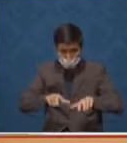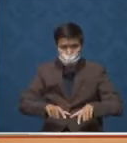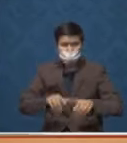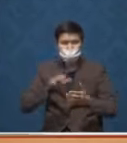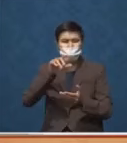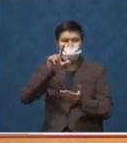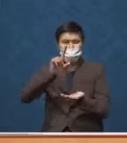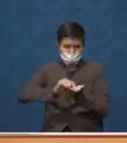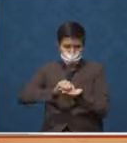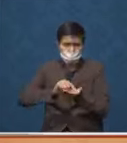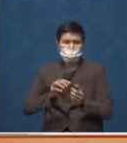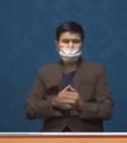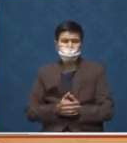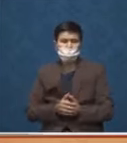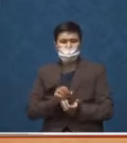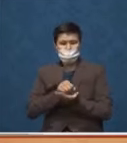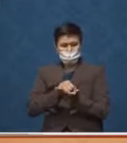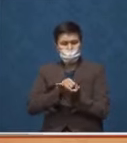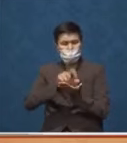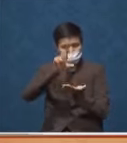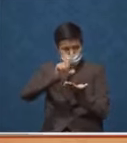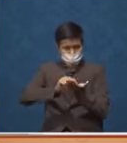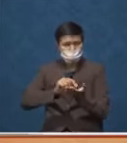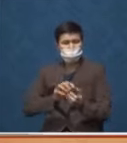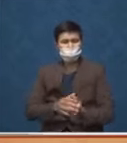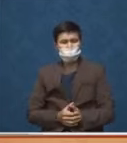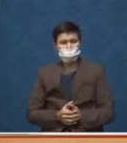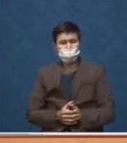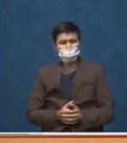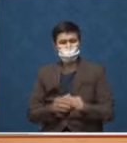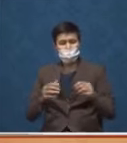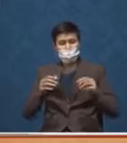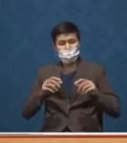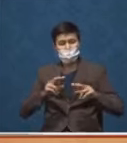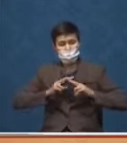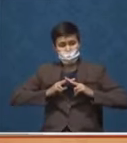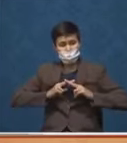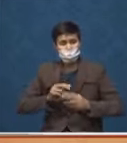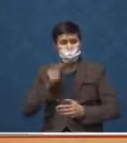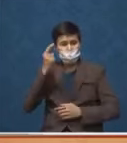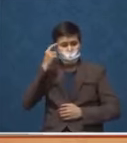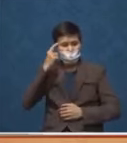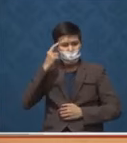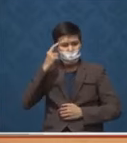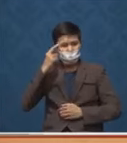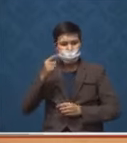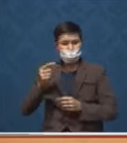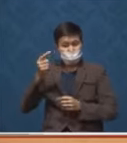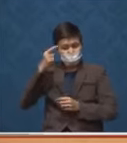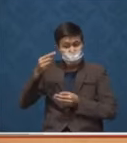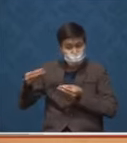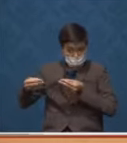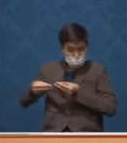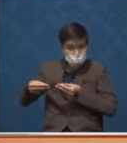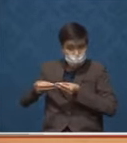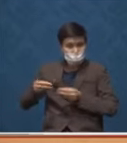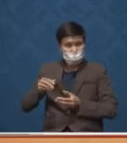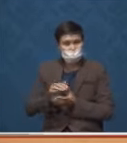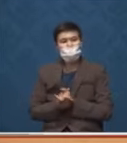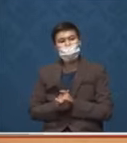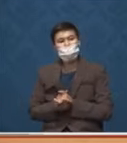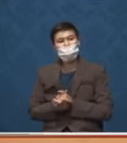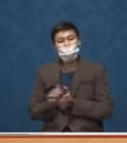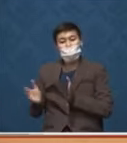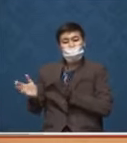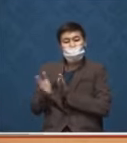ค่าบริการถูกลงแน่นอนนะครับและเอกชนที่คุณคิดว่าเขาจะหัวน่ะ ขาจะมาคัดค้านการควบรวมเองเลยเขาไม่เห็น